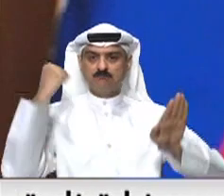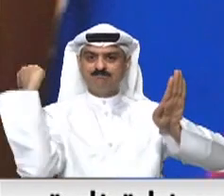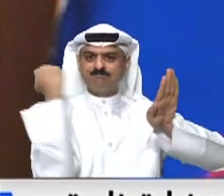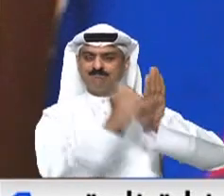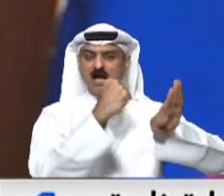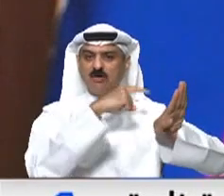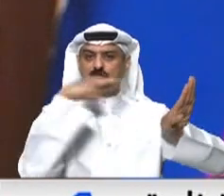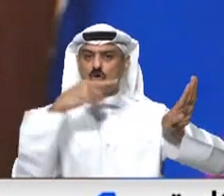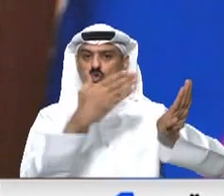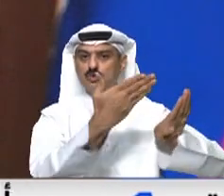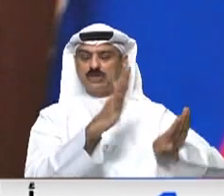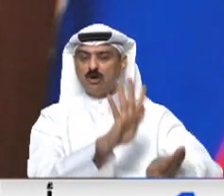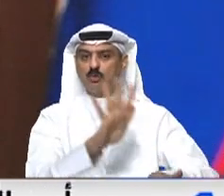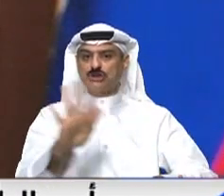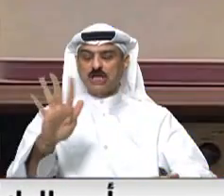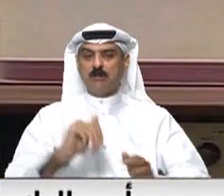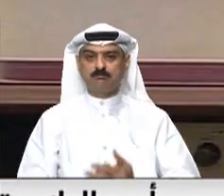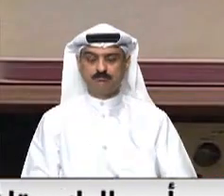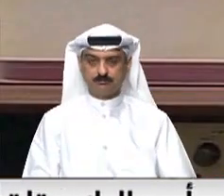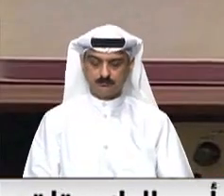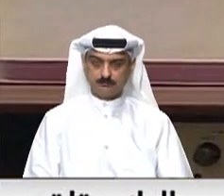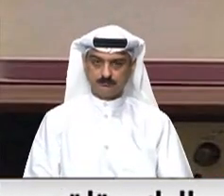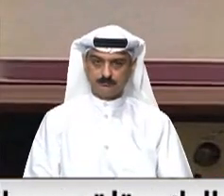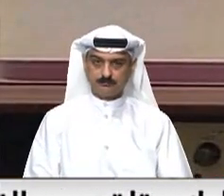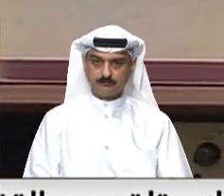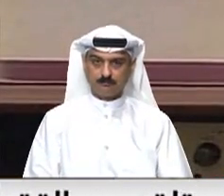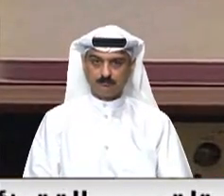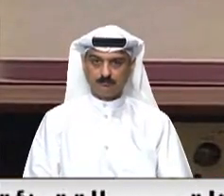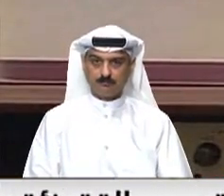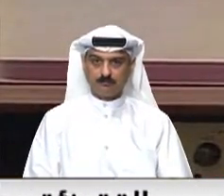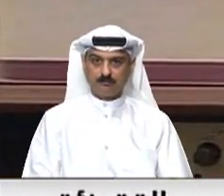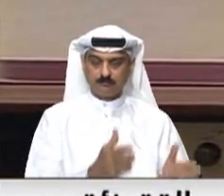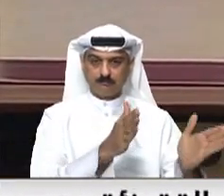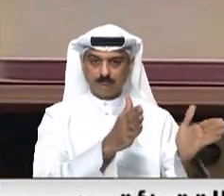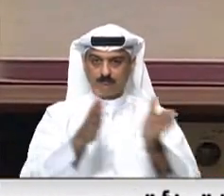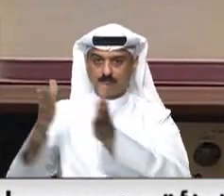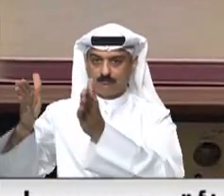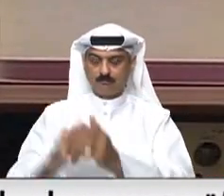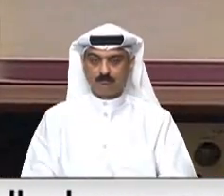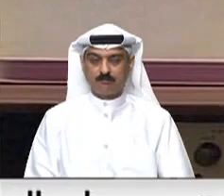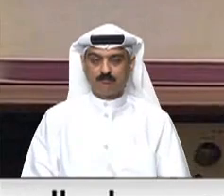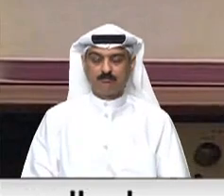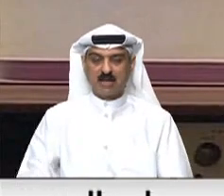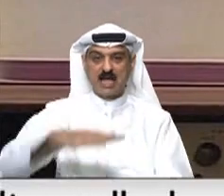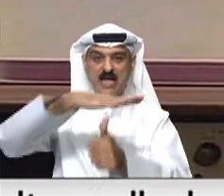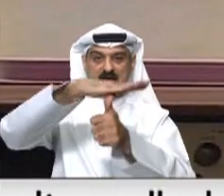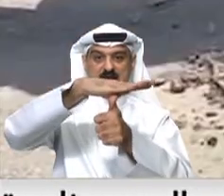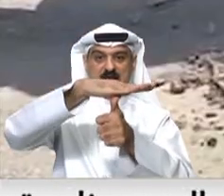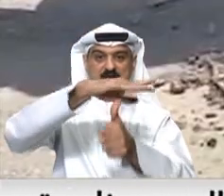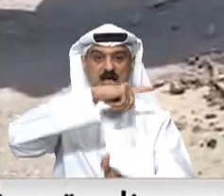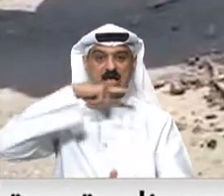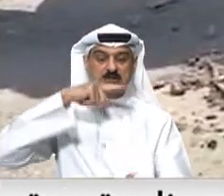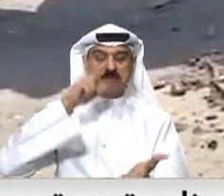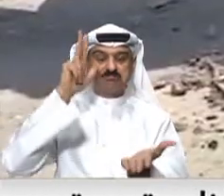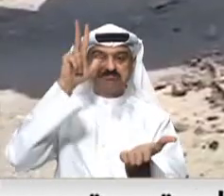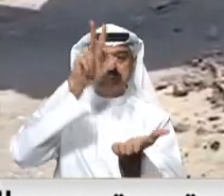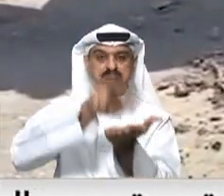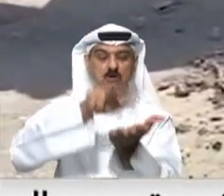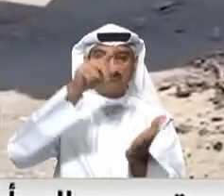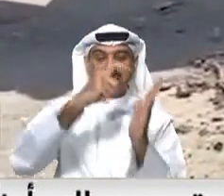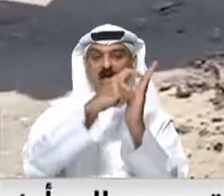روسيا وشعبها. وردا على العصيان المسلح، صادق بوتين على قانون جديد يسمح للسلطات